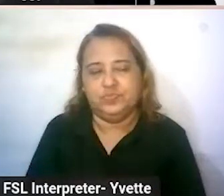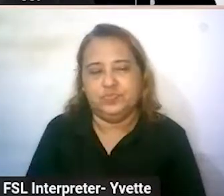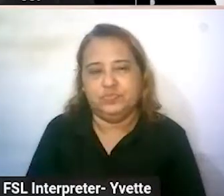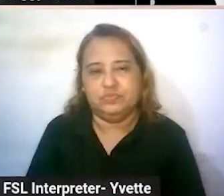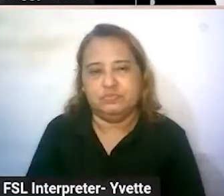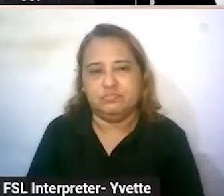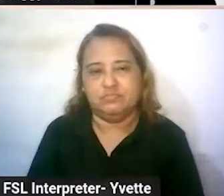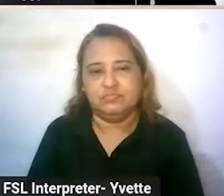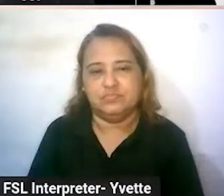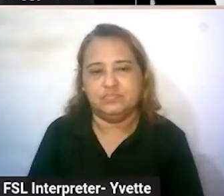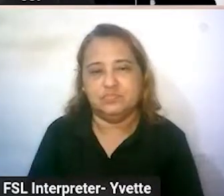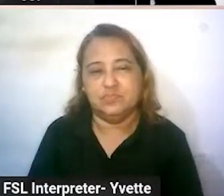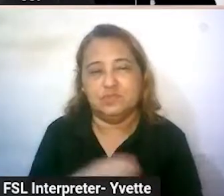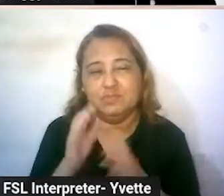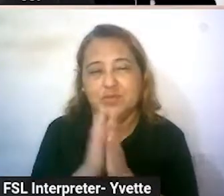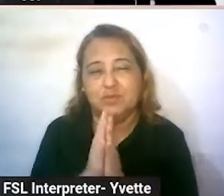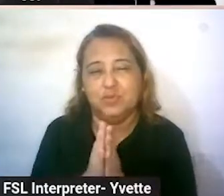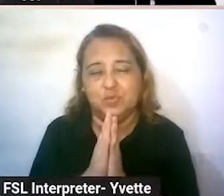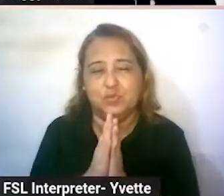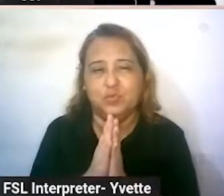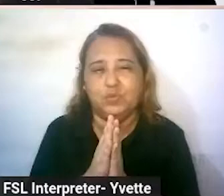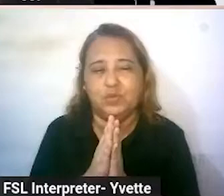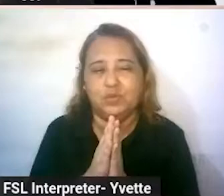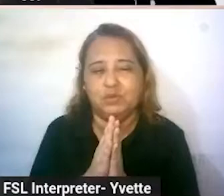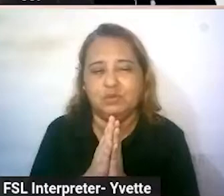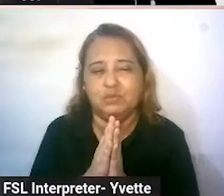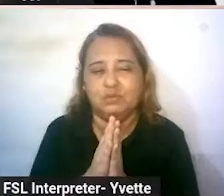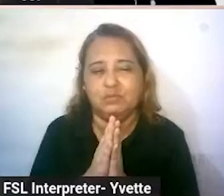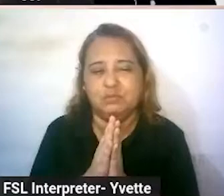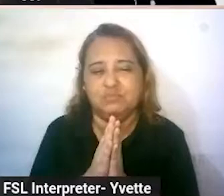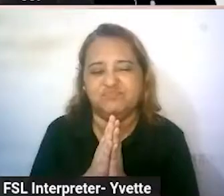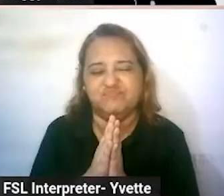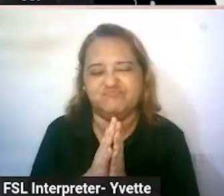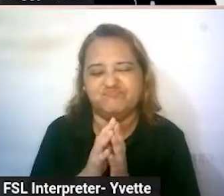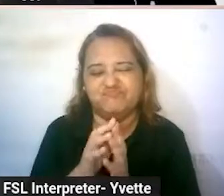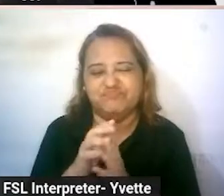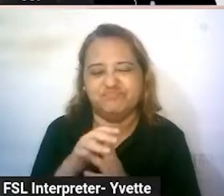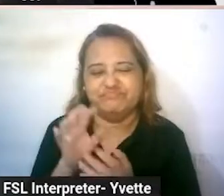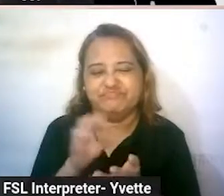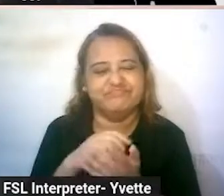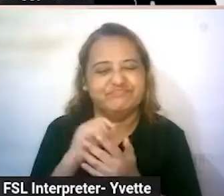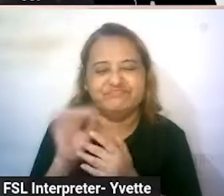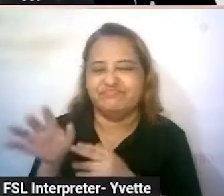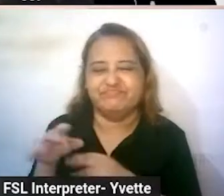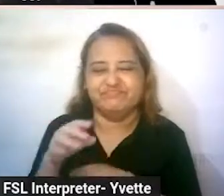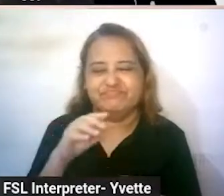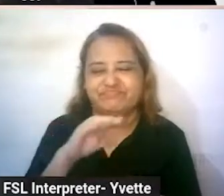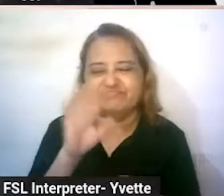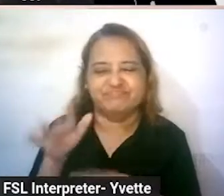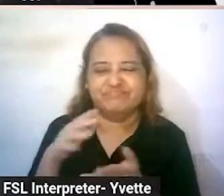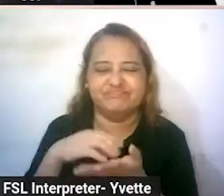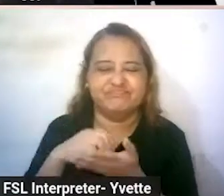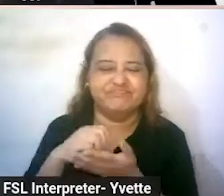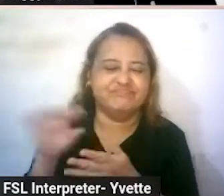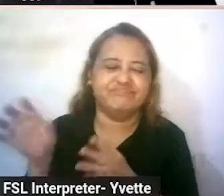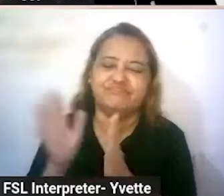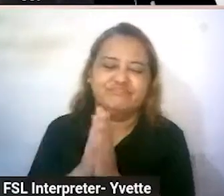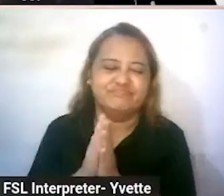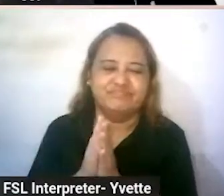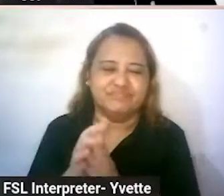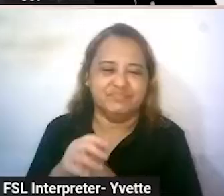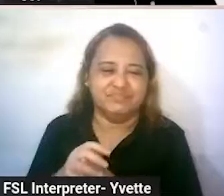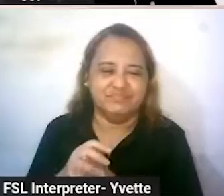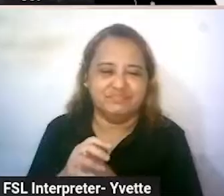yung magdadasal ka, parang walang kwenta naman yung dasal, parang ganun. Pero hindi ko naman